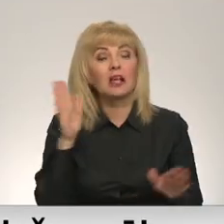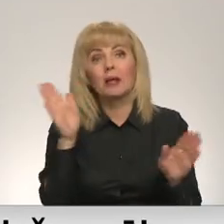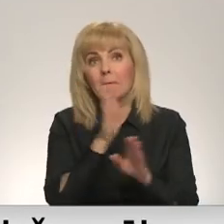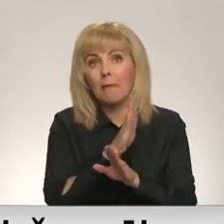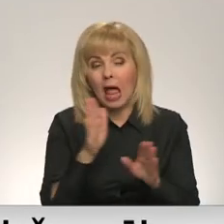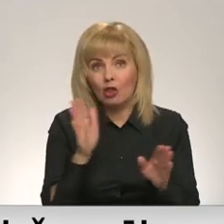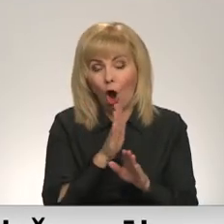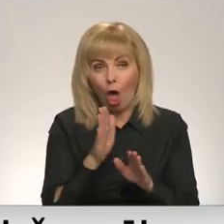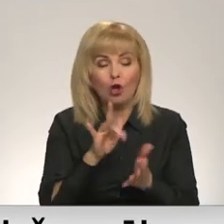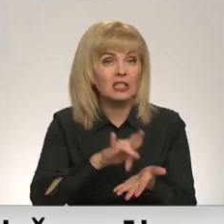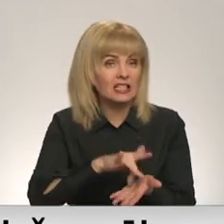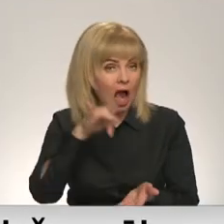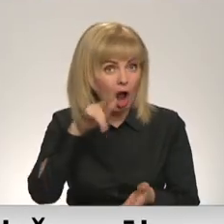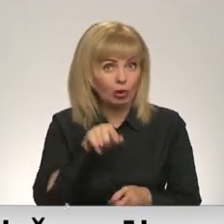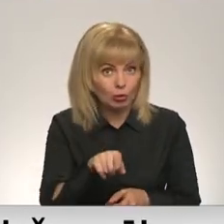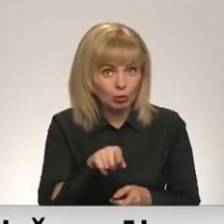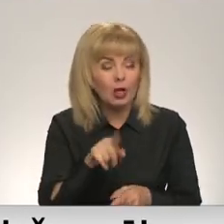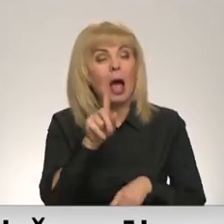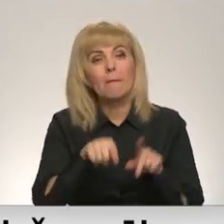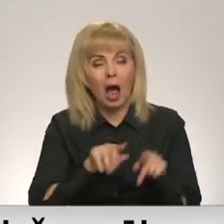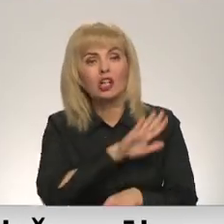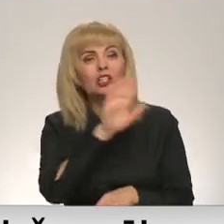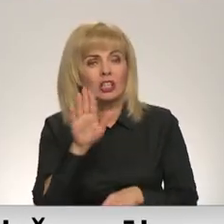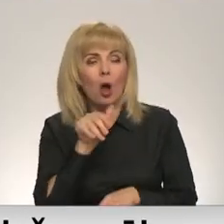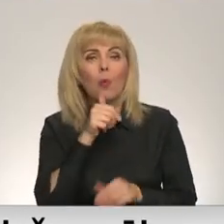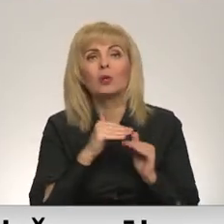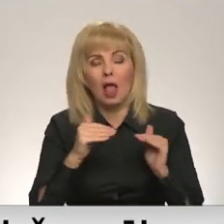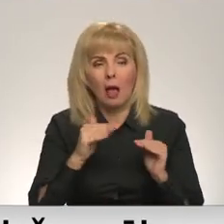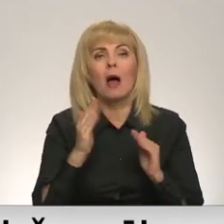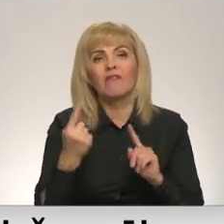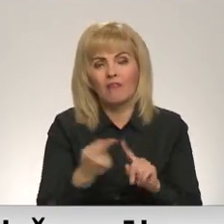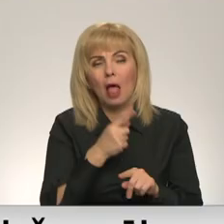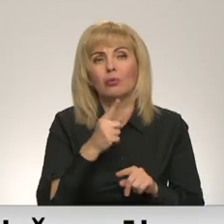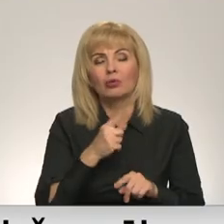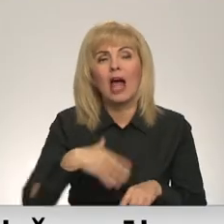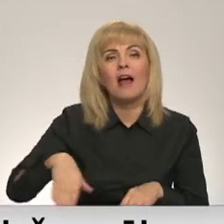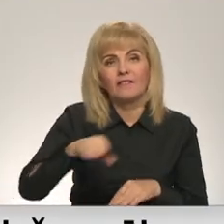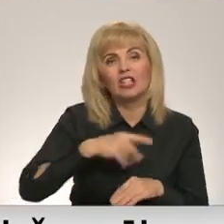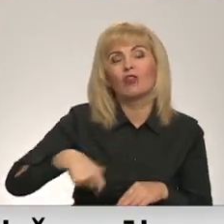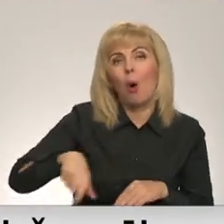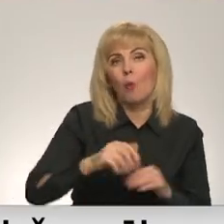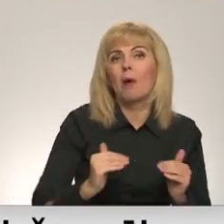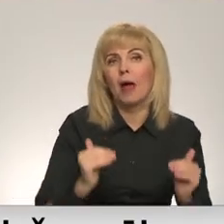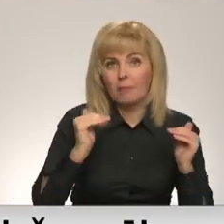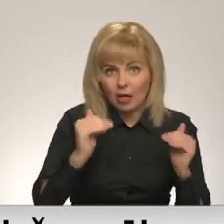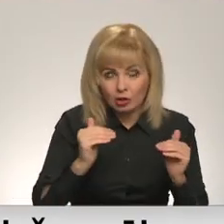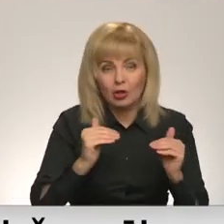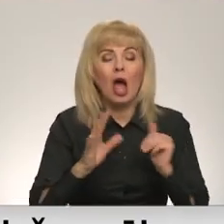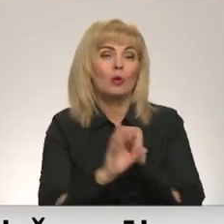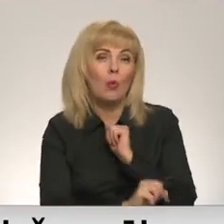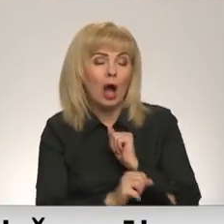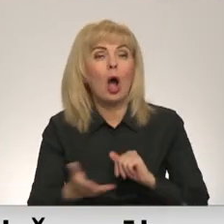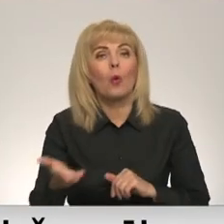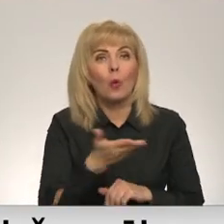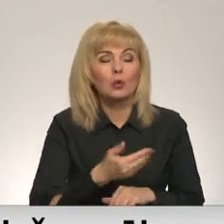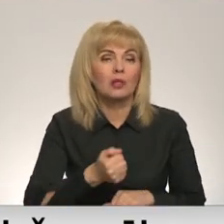un geoloģijas centrā norāda, ka vēl pāris dienu ūdens līmenis kāps gandrīz visās upēs. Taču nedēļas nogalē Kurzemes un Zemgales